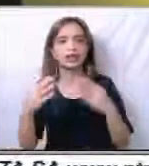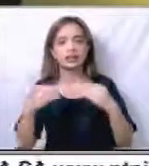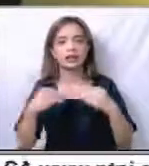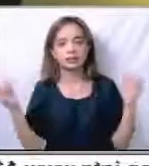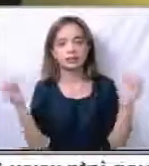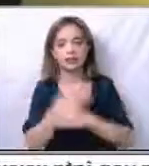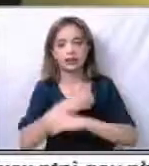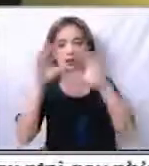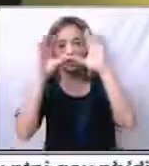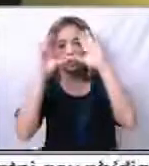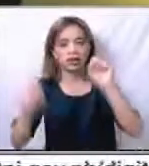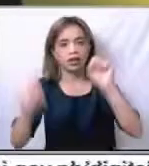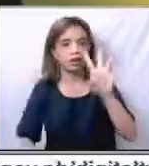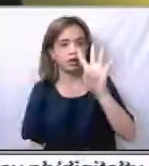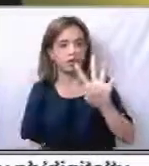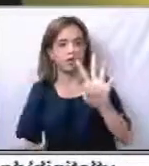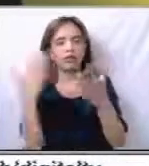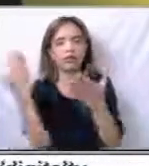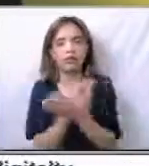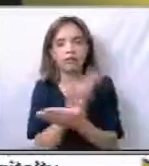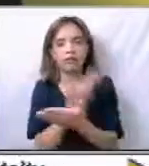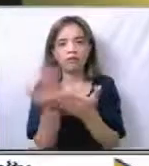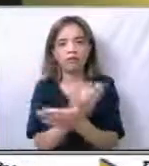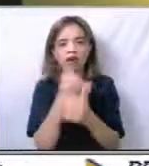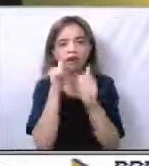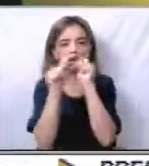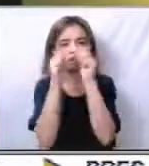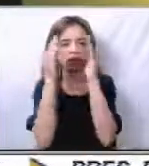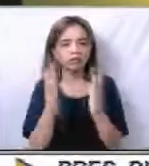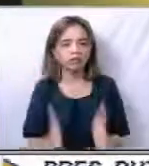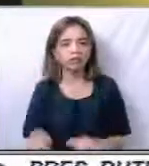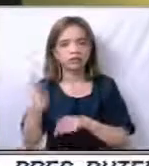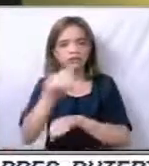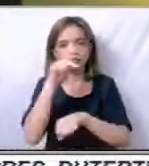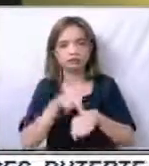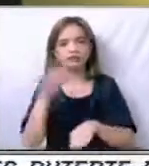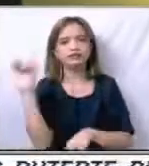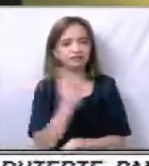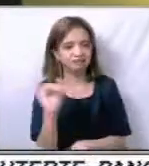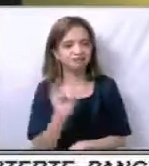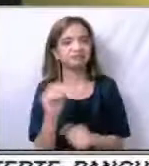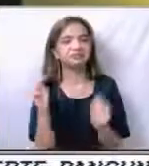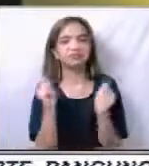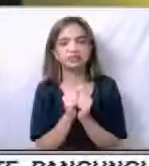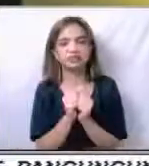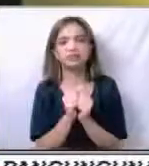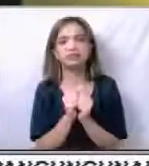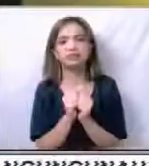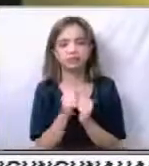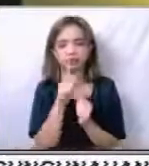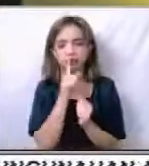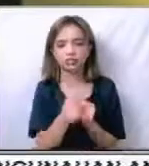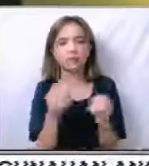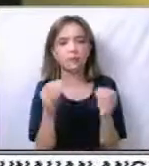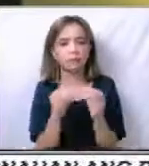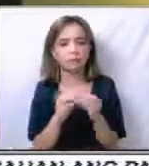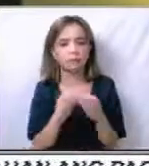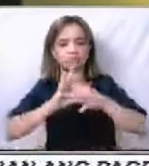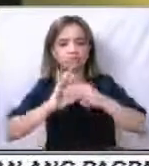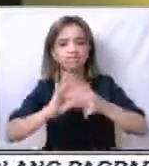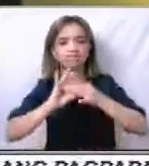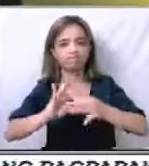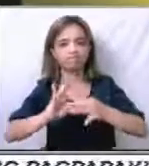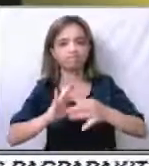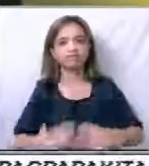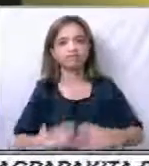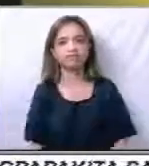ang apat na bagong ambassador sa Pilipinas at kasabay dyan ang kahilingan na mas matatagpang samahan.